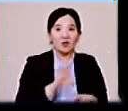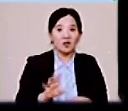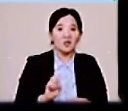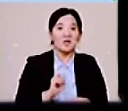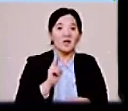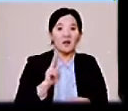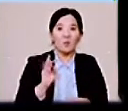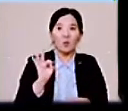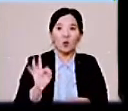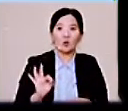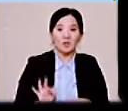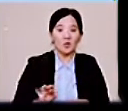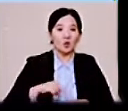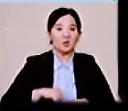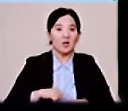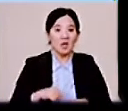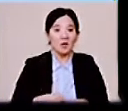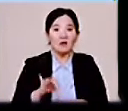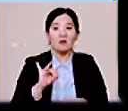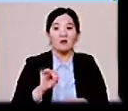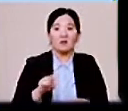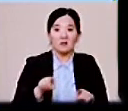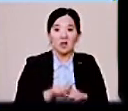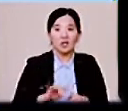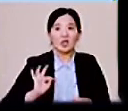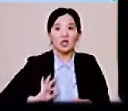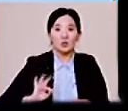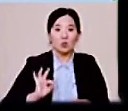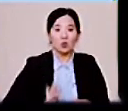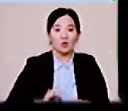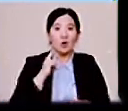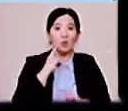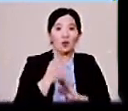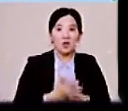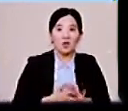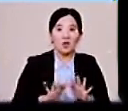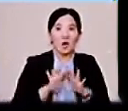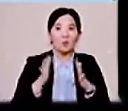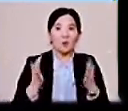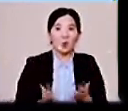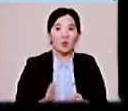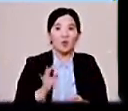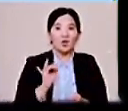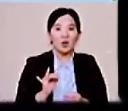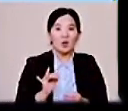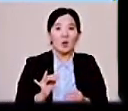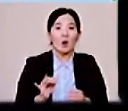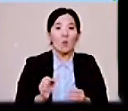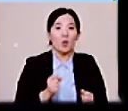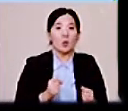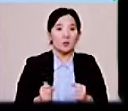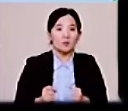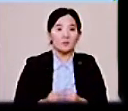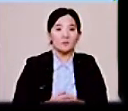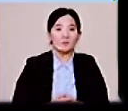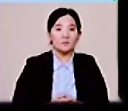в процентном состоянии, так использовать и понятия объем и плотность.